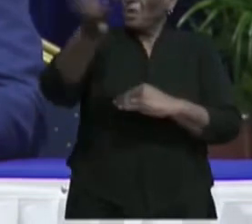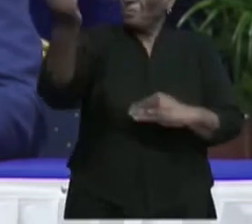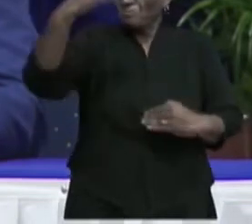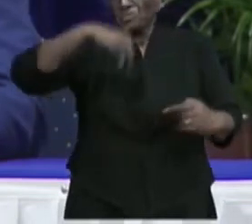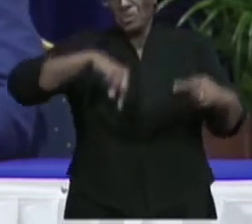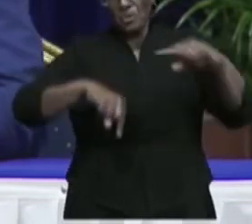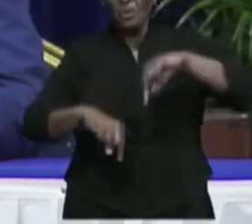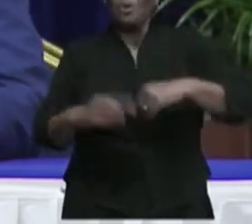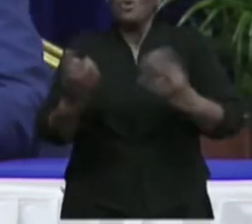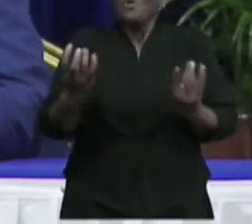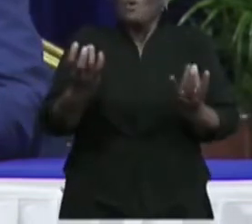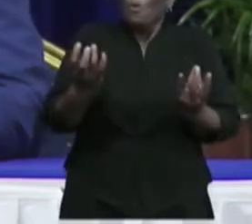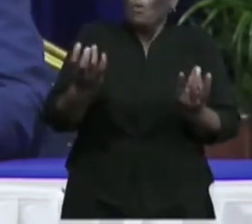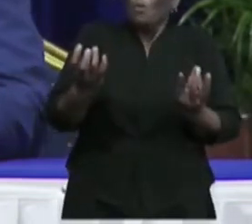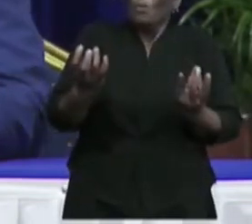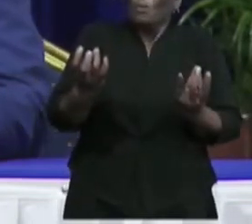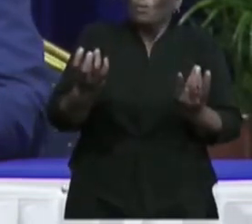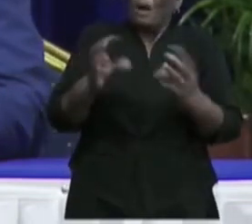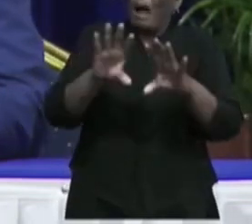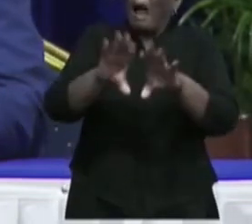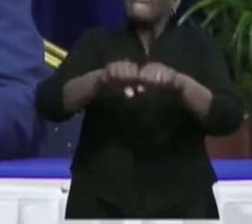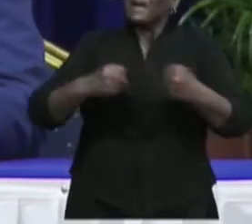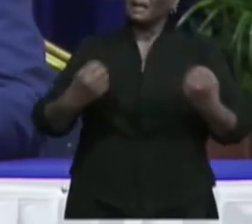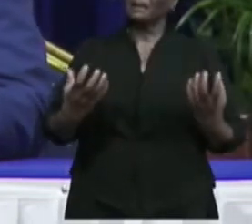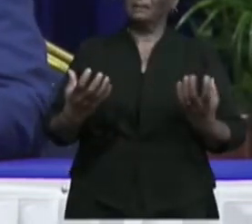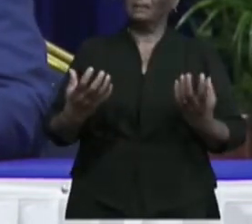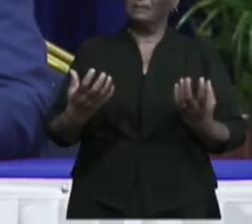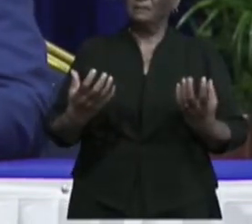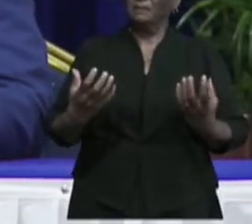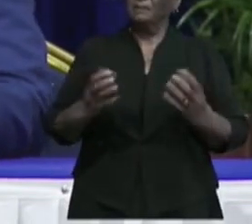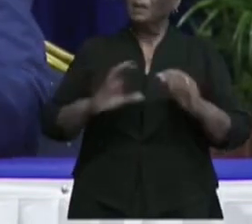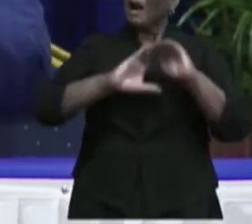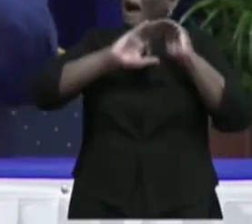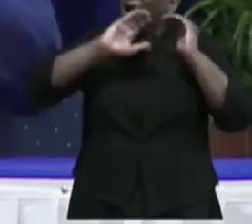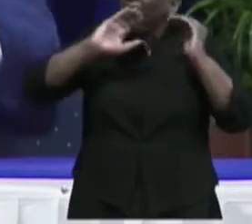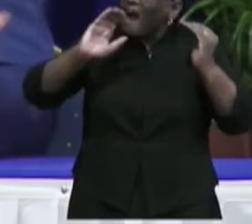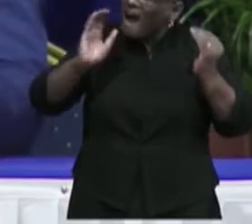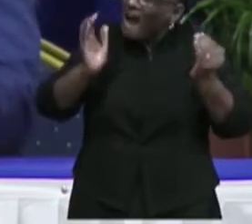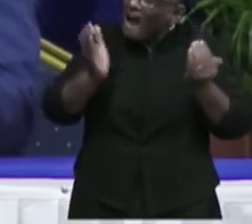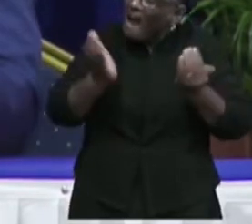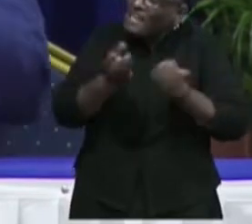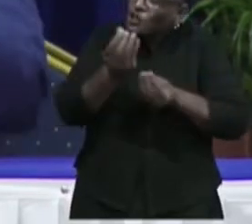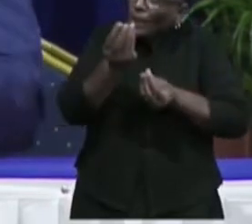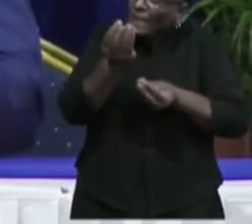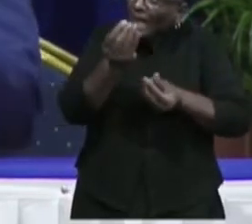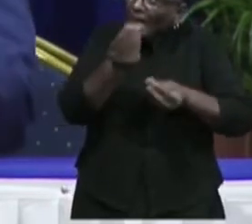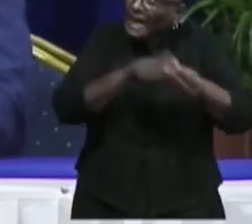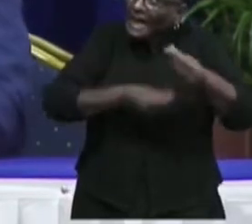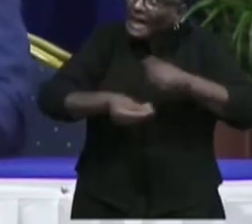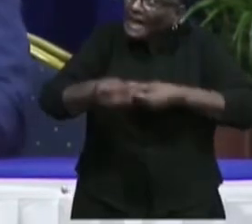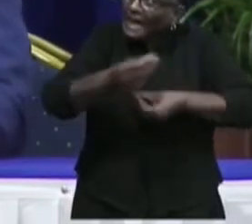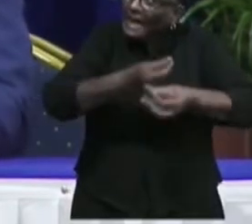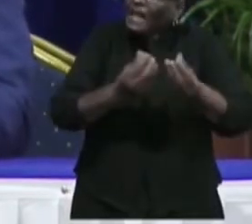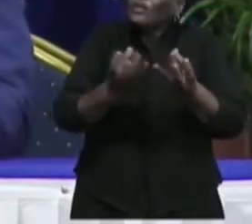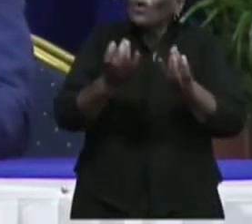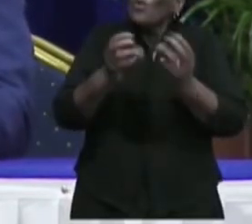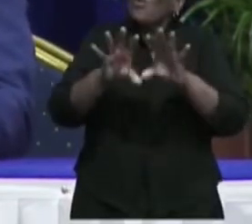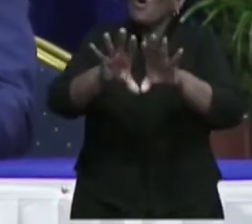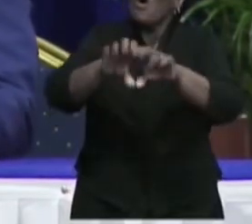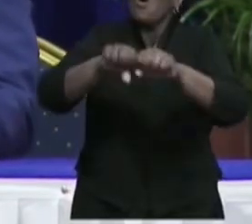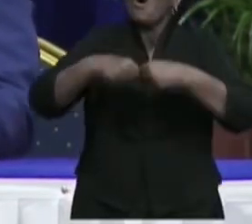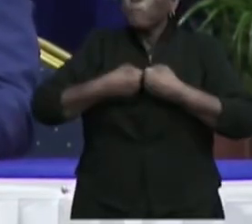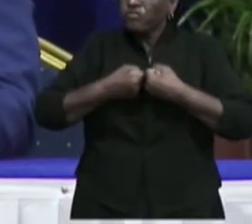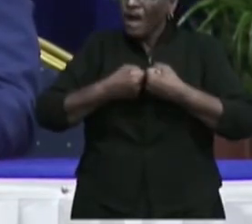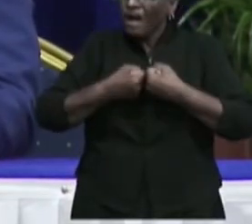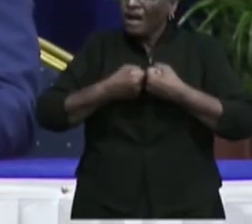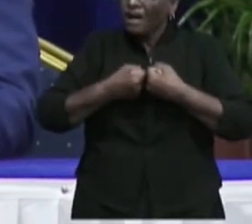Ook dat wij al deze zaken wat economie betreft, hoe kunnen we dat opvangen? Door meer gebruik